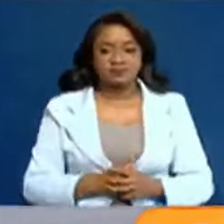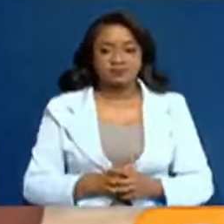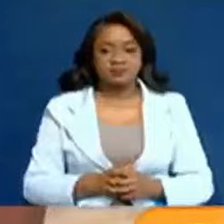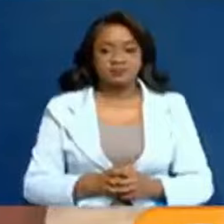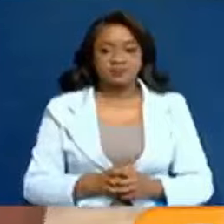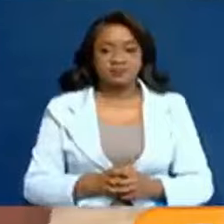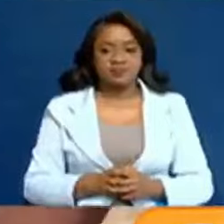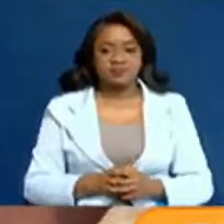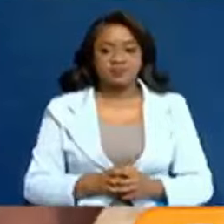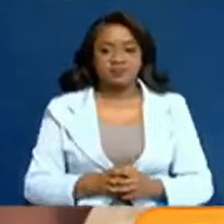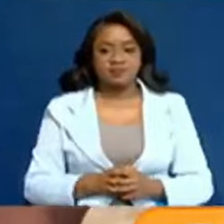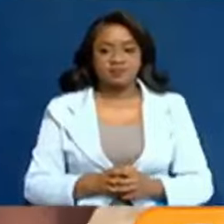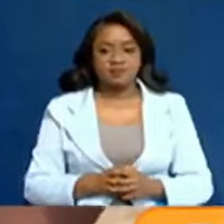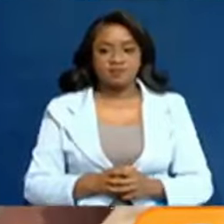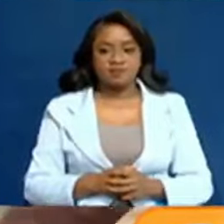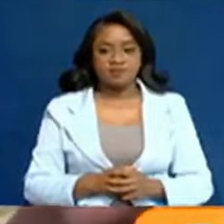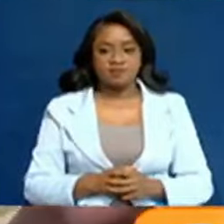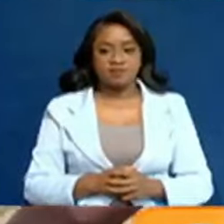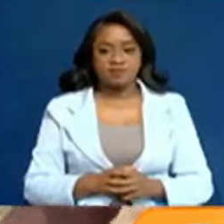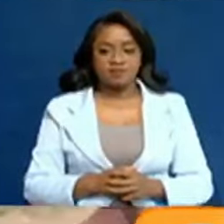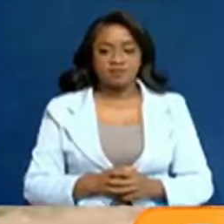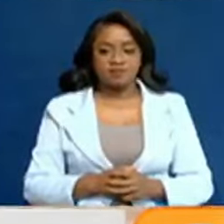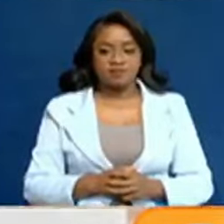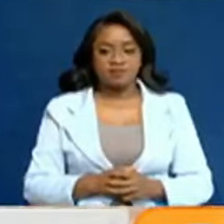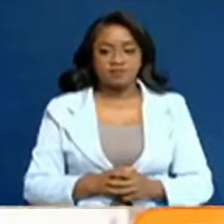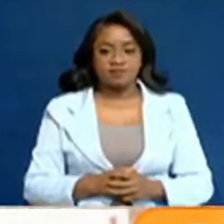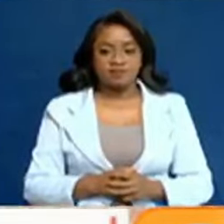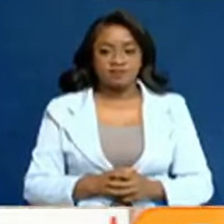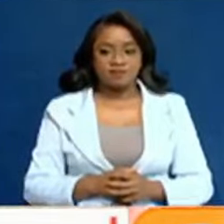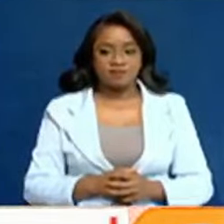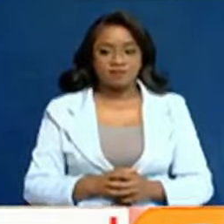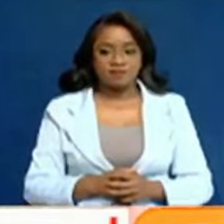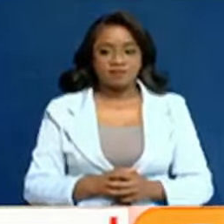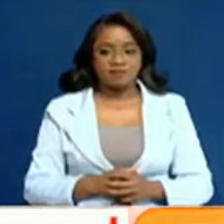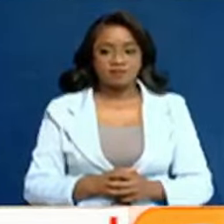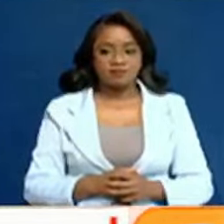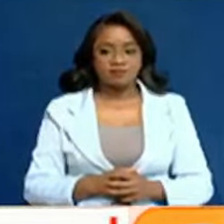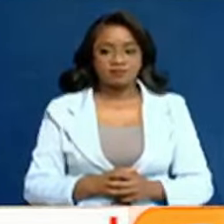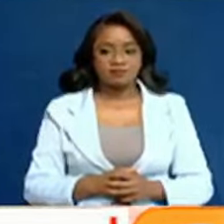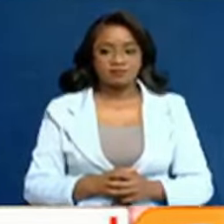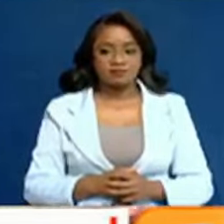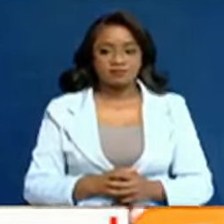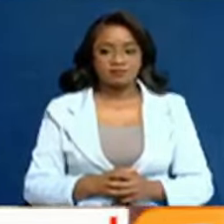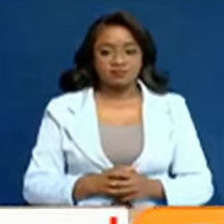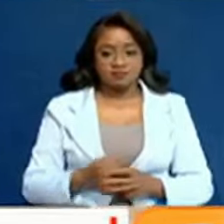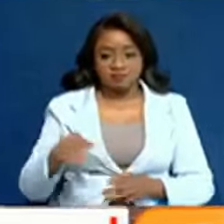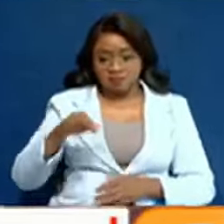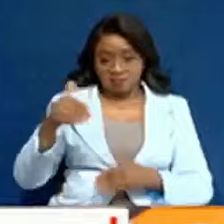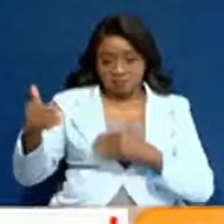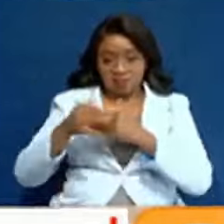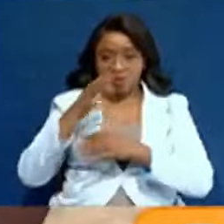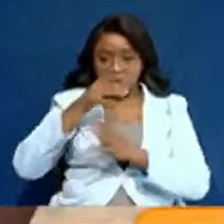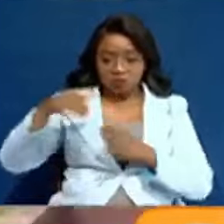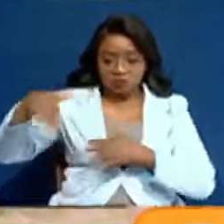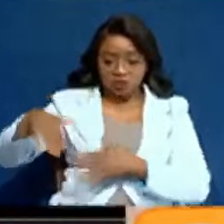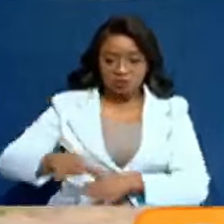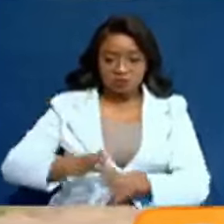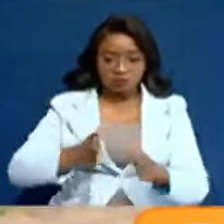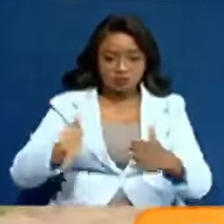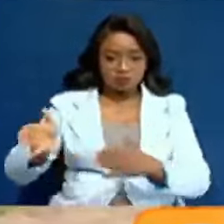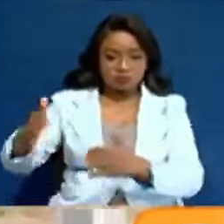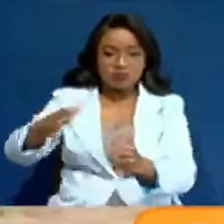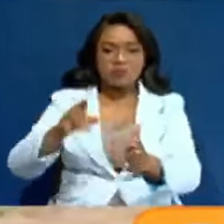option. Penye Victoria, hiko. Maisha pia inakuanga rahisi. Activities inakuanga